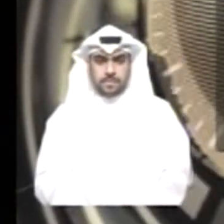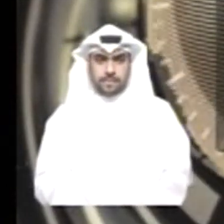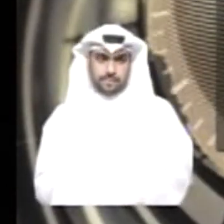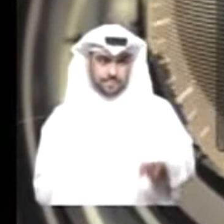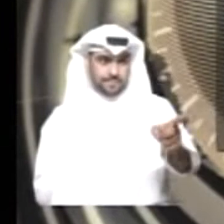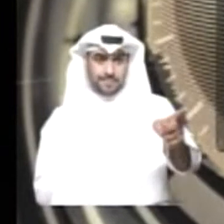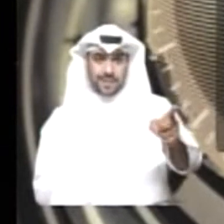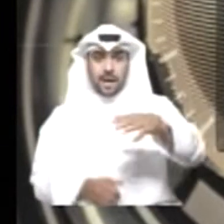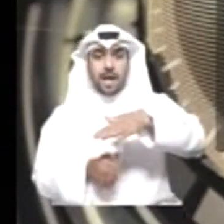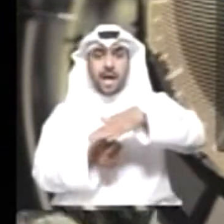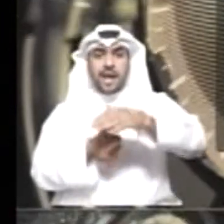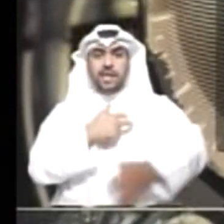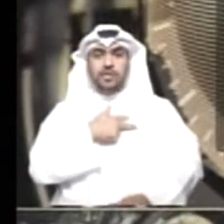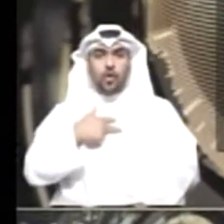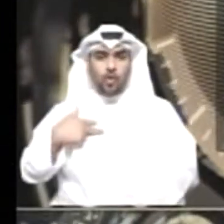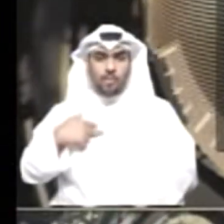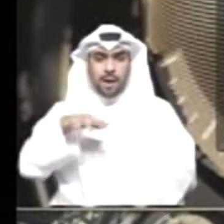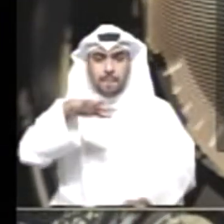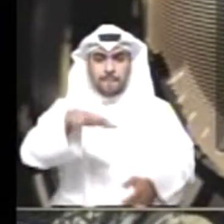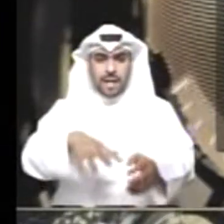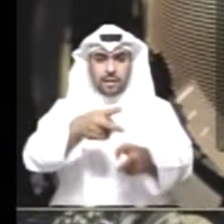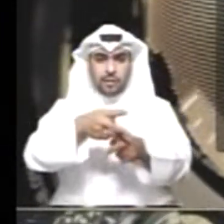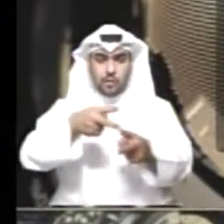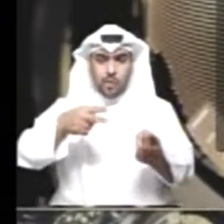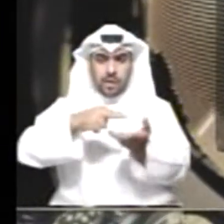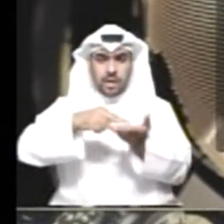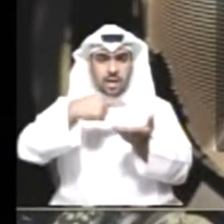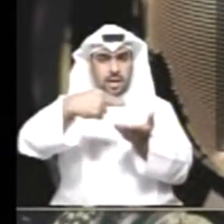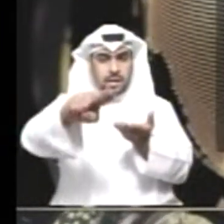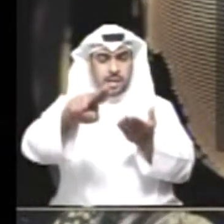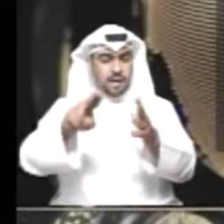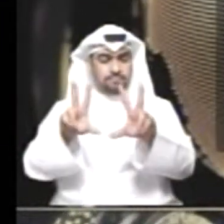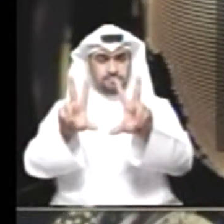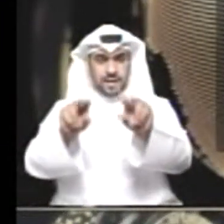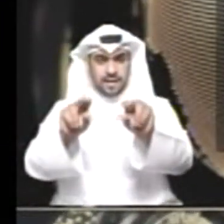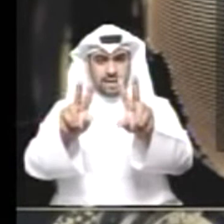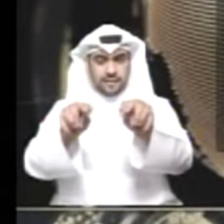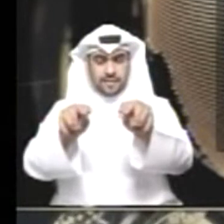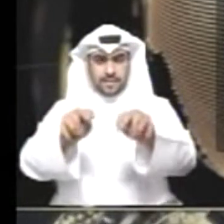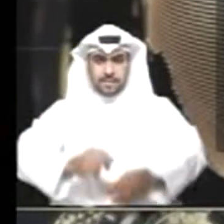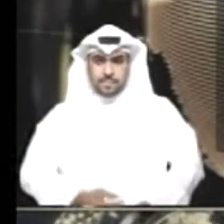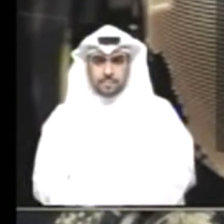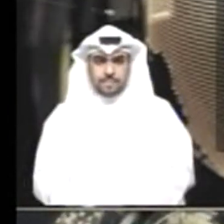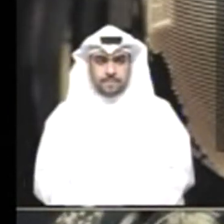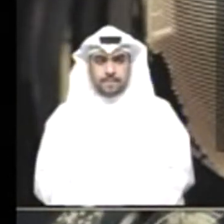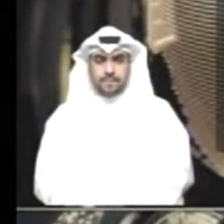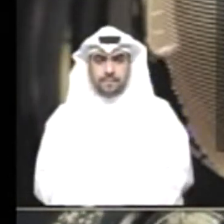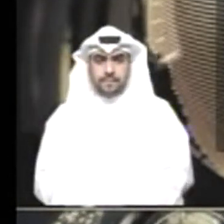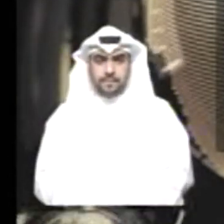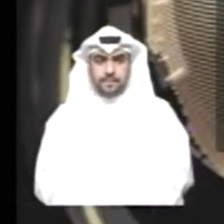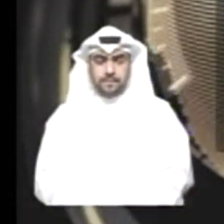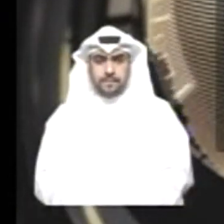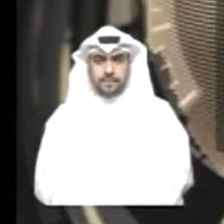كما بعث سمو الشيخ جابر المبارك الحمد الصباح رئيس مجلس الوزراء حفظه الله ببرقية مماثلة.